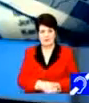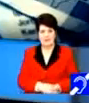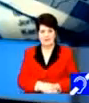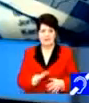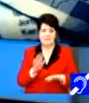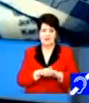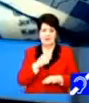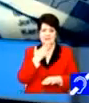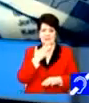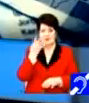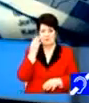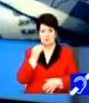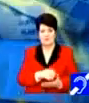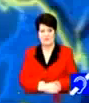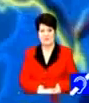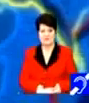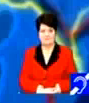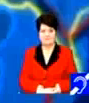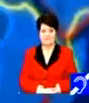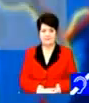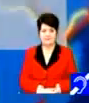de Banca Națională a Moldovei.